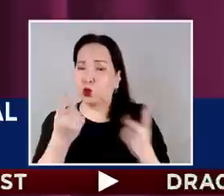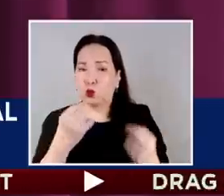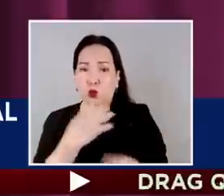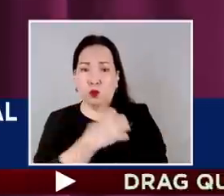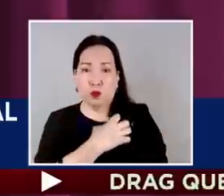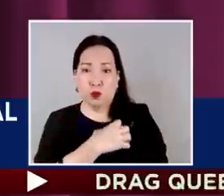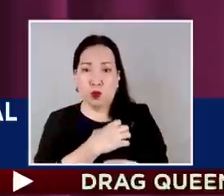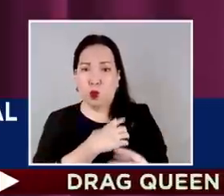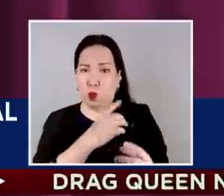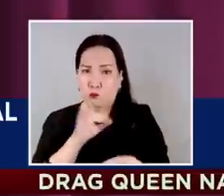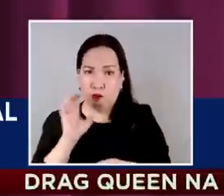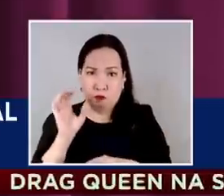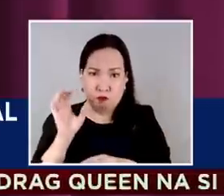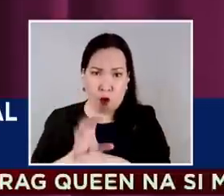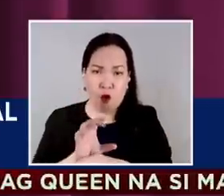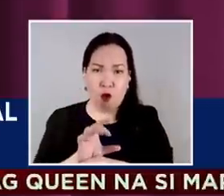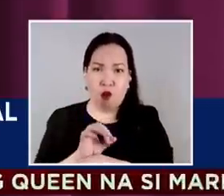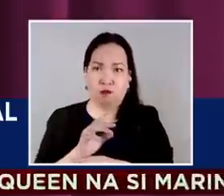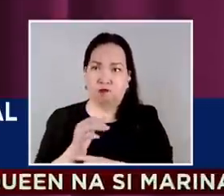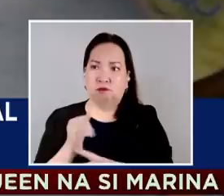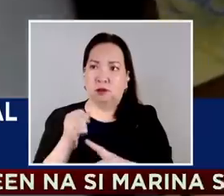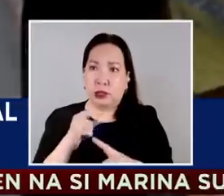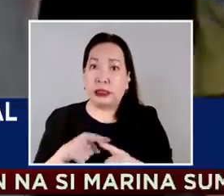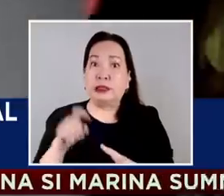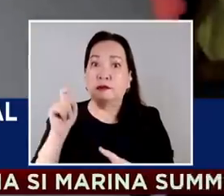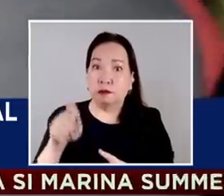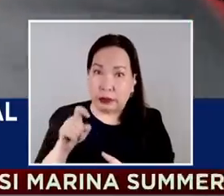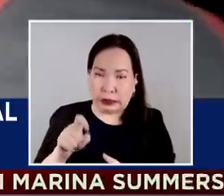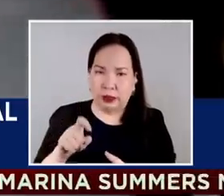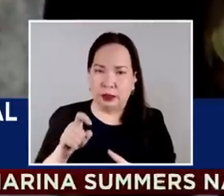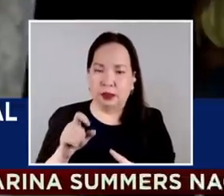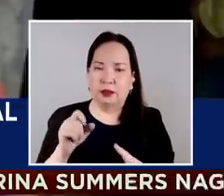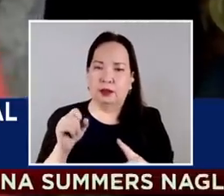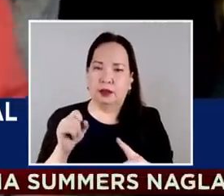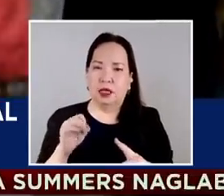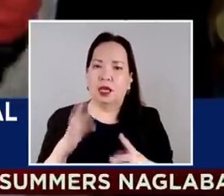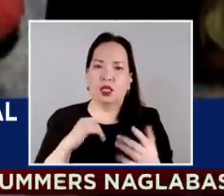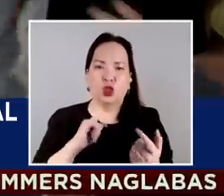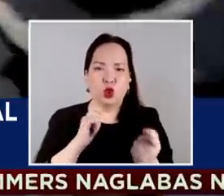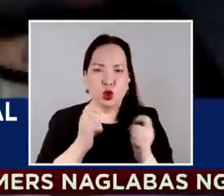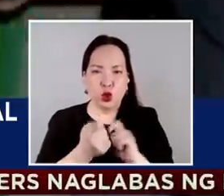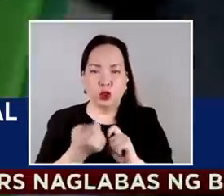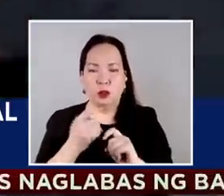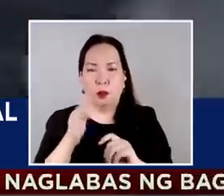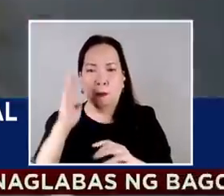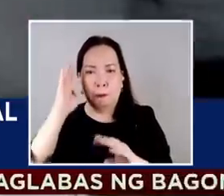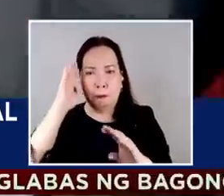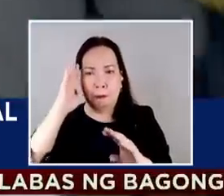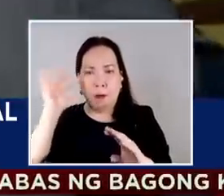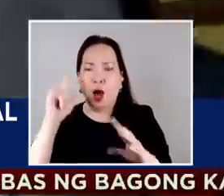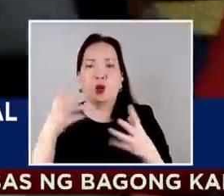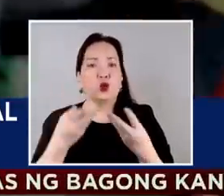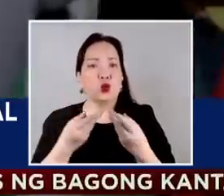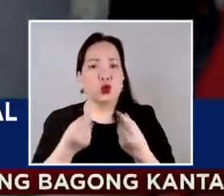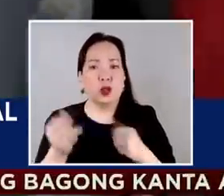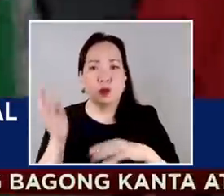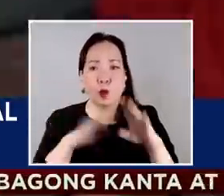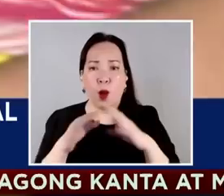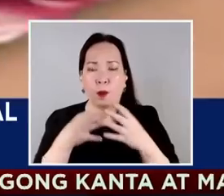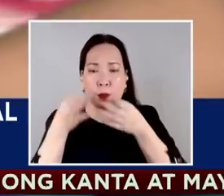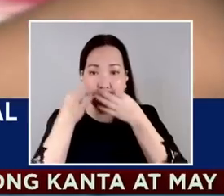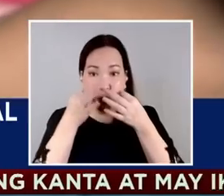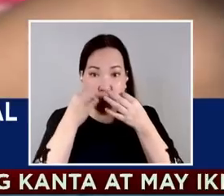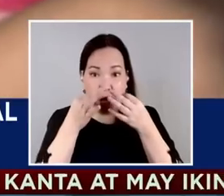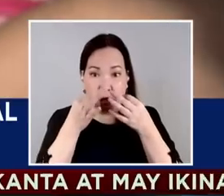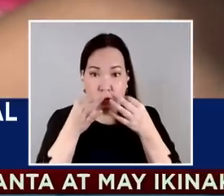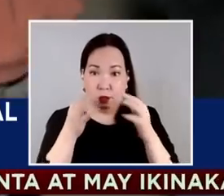at dapat managot sila kung may kailangang panagutan. Binago na rin anya ng Pangulo ang paraan ng pagresolba sa problema ng ilegal na droga sa